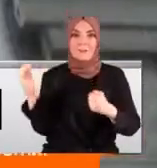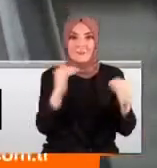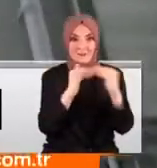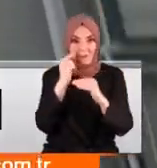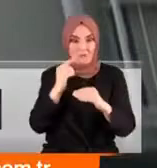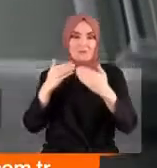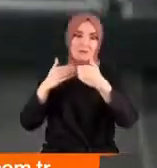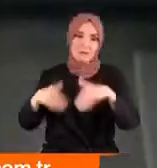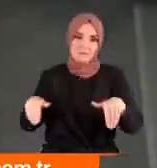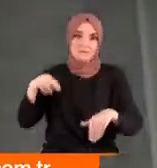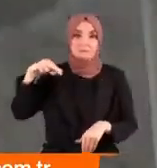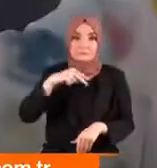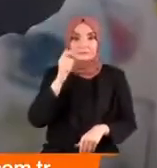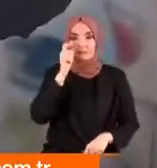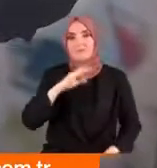yapılıyor.